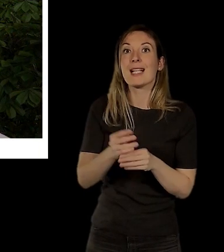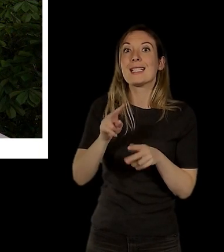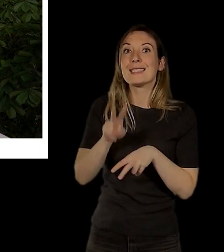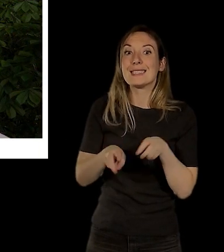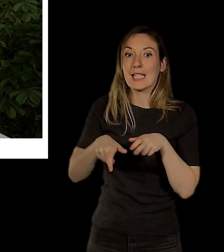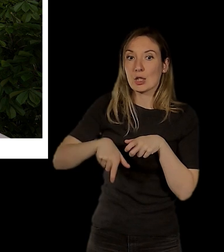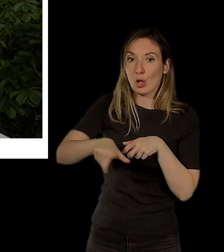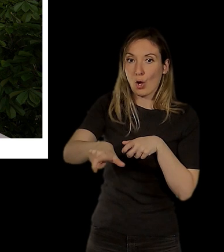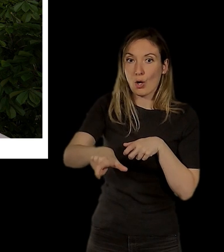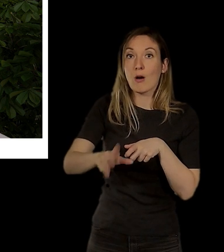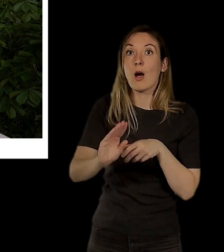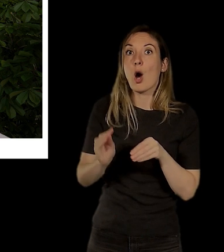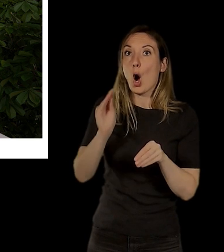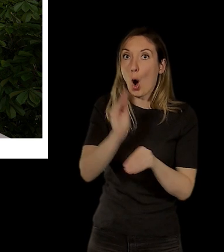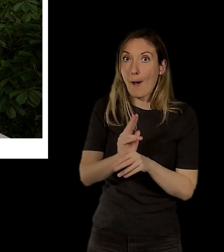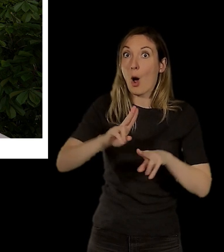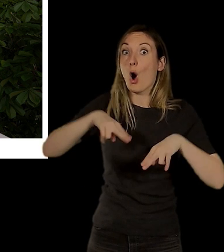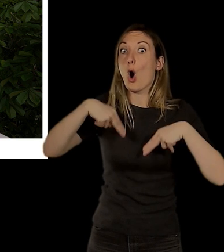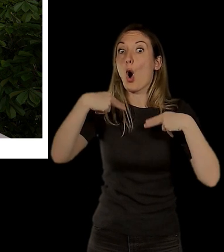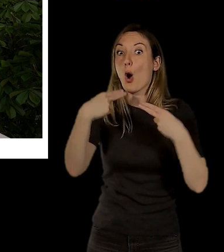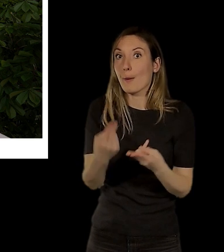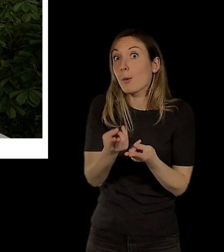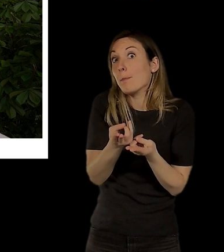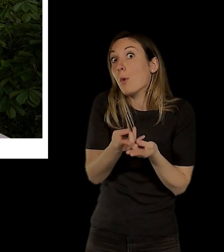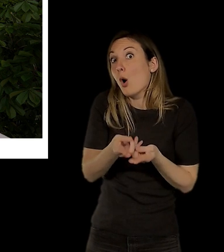cyklopruhu. Možná mezifáze